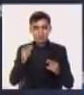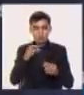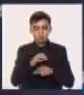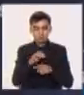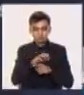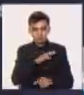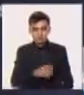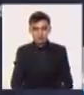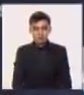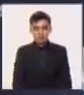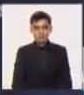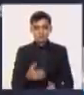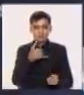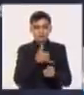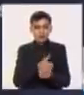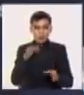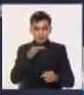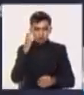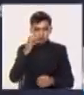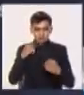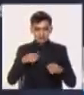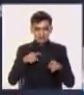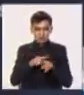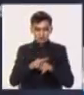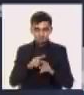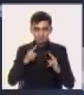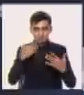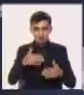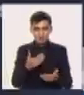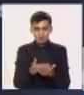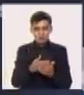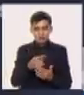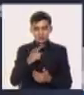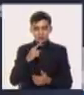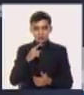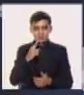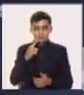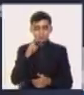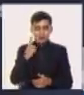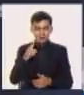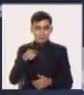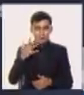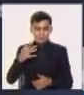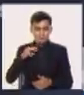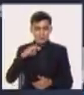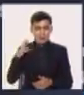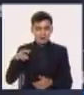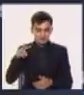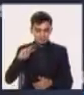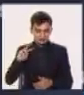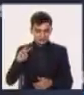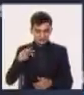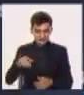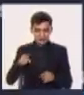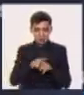Стоимость изъятых наркотических веществ на черном рынке составляет порядка 1,5 миллиардов тенге. Задержанные водворены в следственный